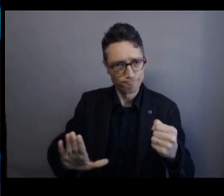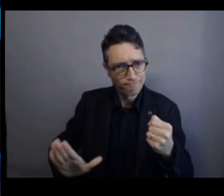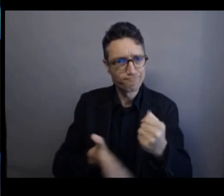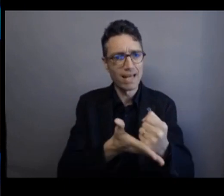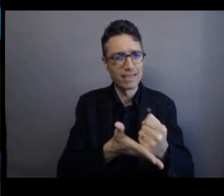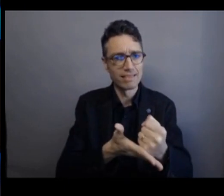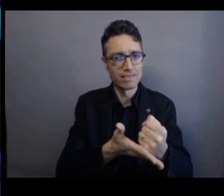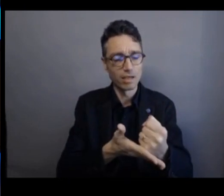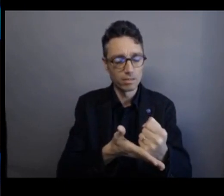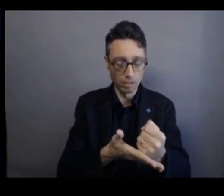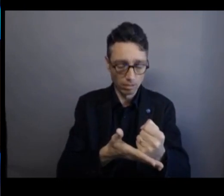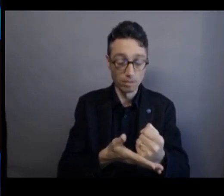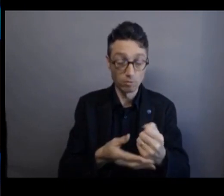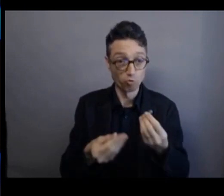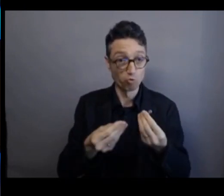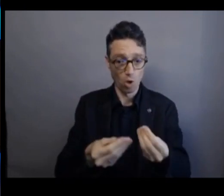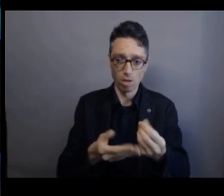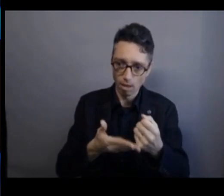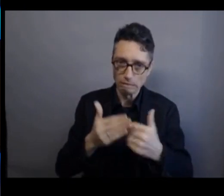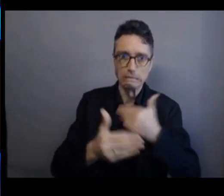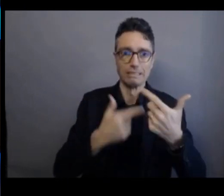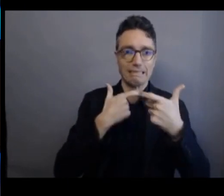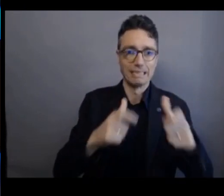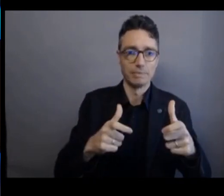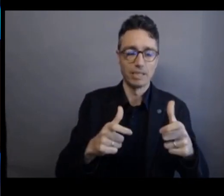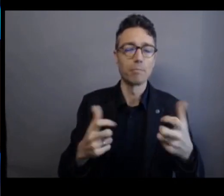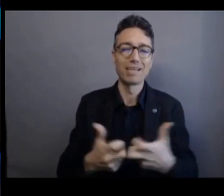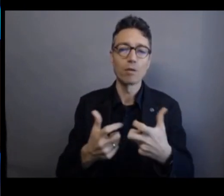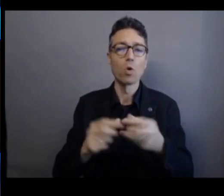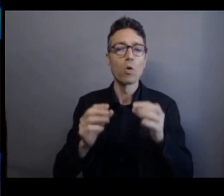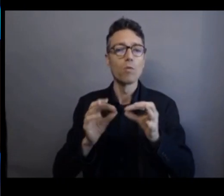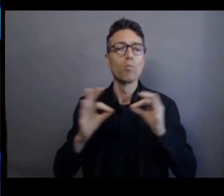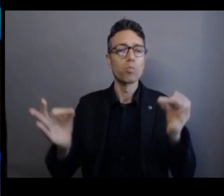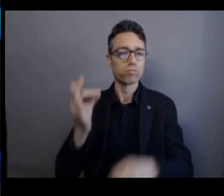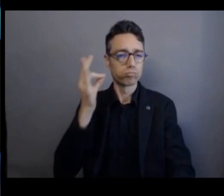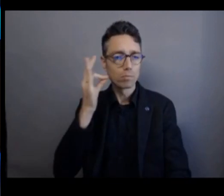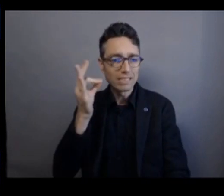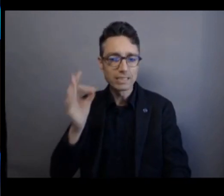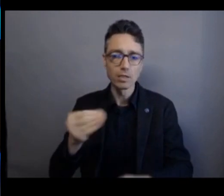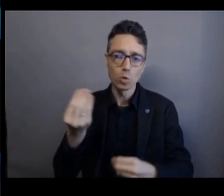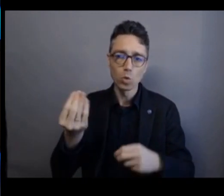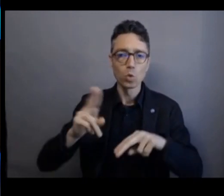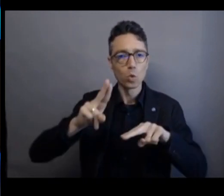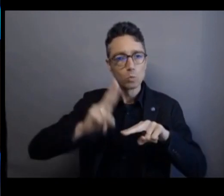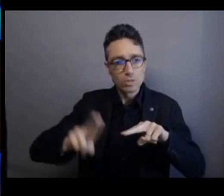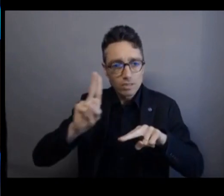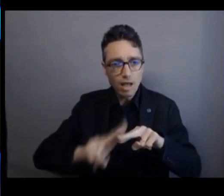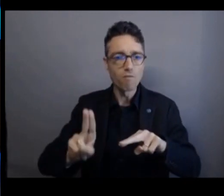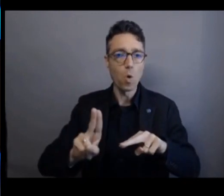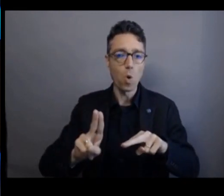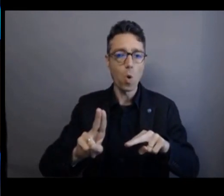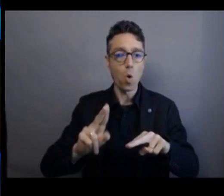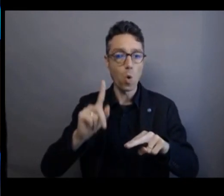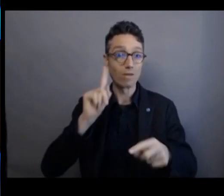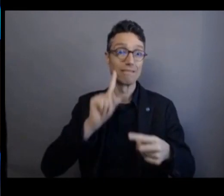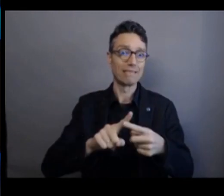boucles magnétiques, de la vitrophanie, des rampes amovibles ou de faire des travaux. Toujours d'accessibilité. Je rajouterai